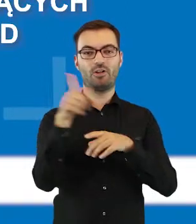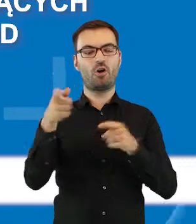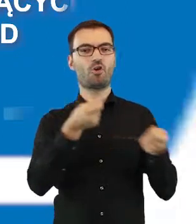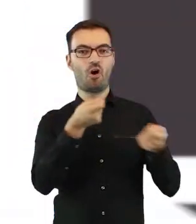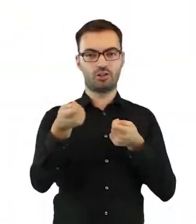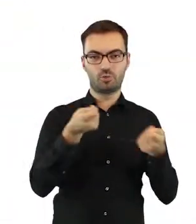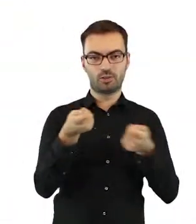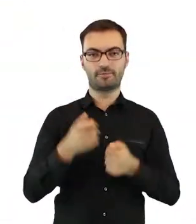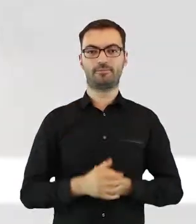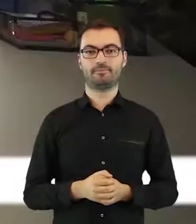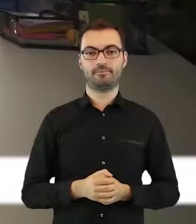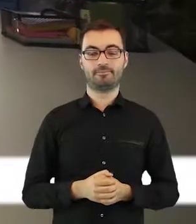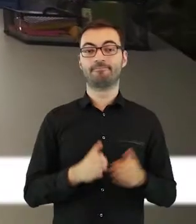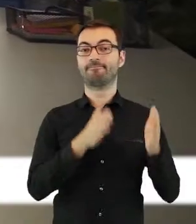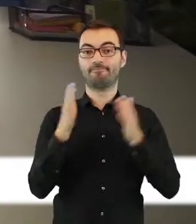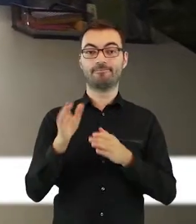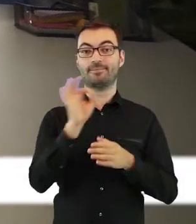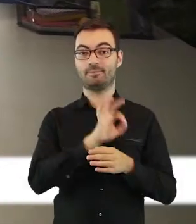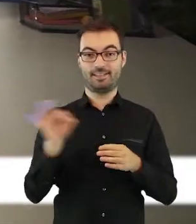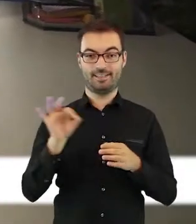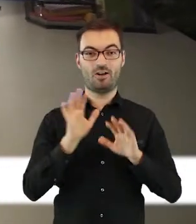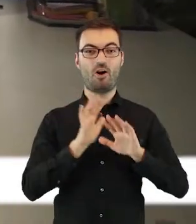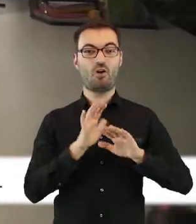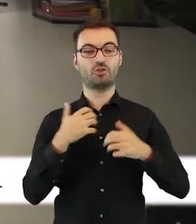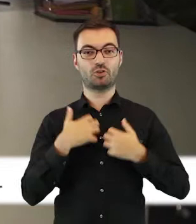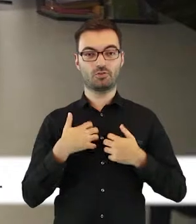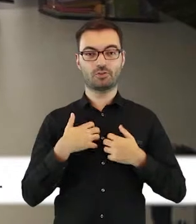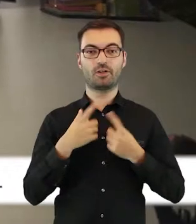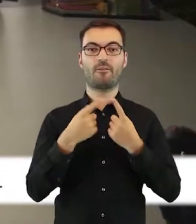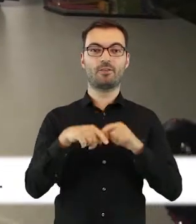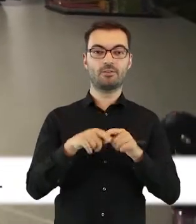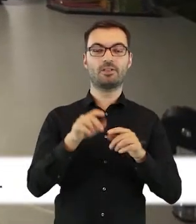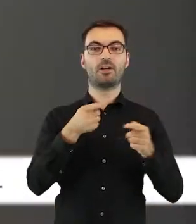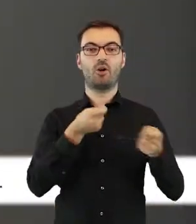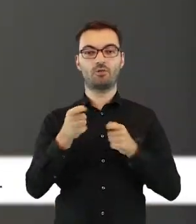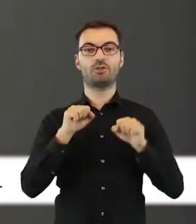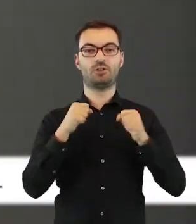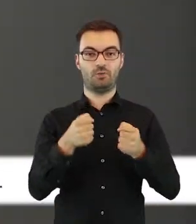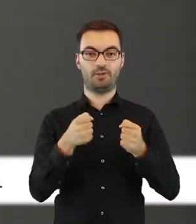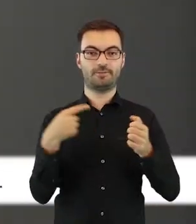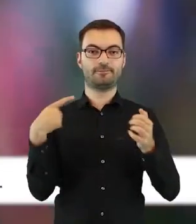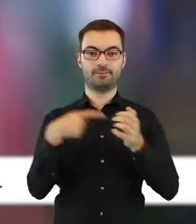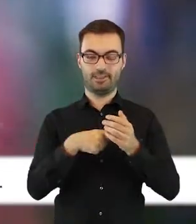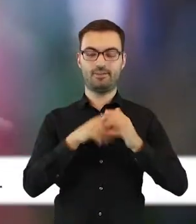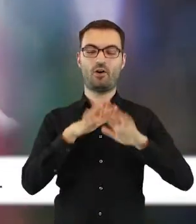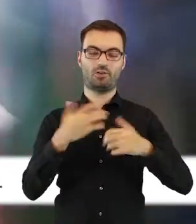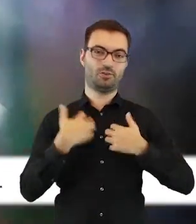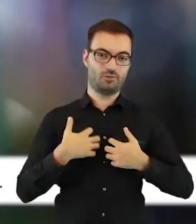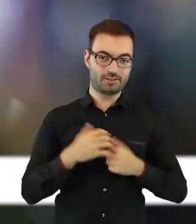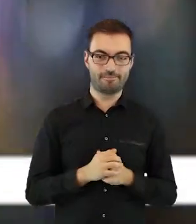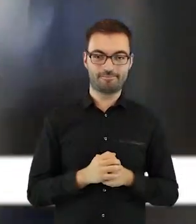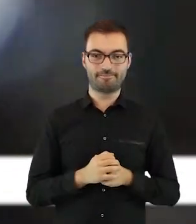zewnętrznymi, koordynując ich pracę. Specjalista ochrony środowiska realizuje i koordynuje działania dotyczące ochrony